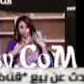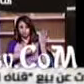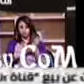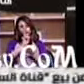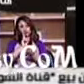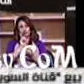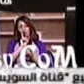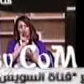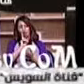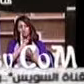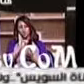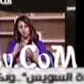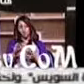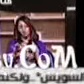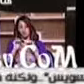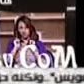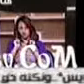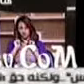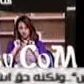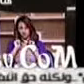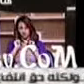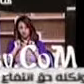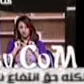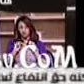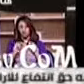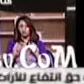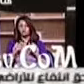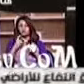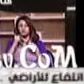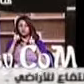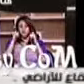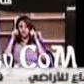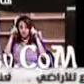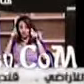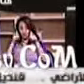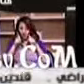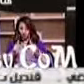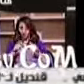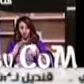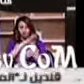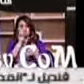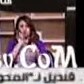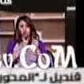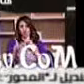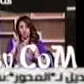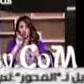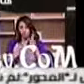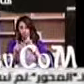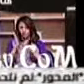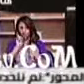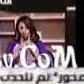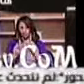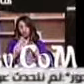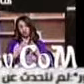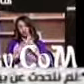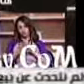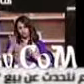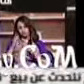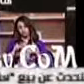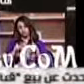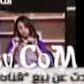الكلام قلت لهم احنا بمجرد ما ما صدر القرار ولقينا في معارضين للقرار وقفوا عند المحافظه